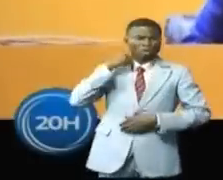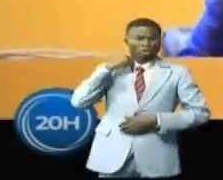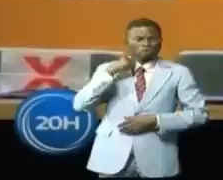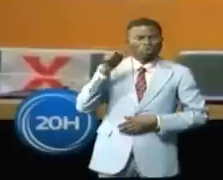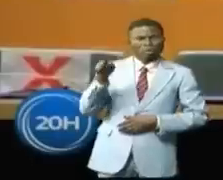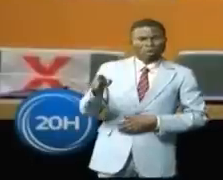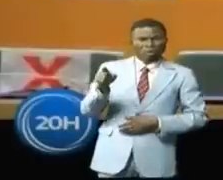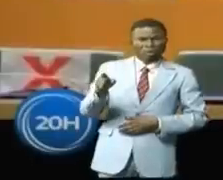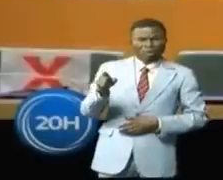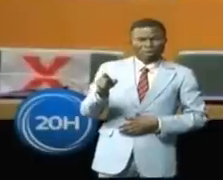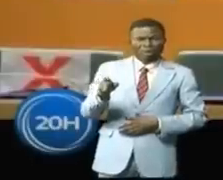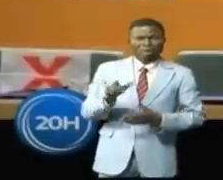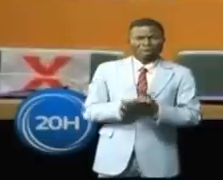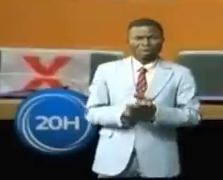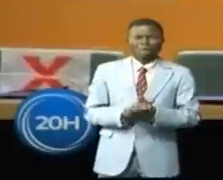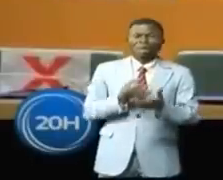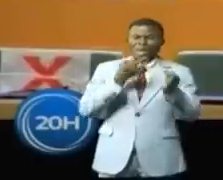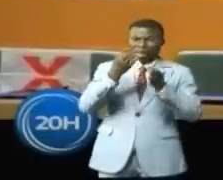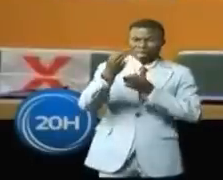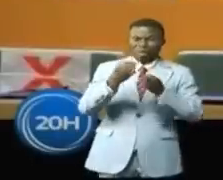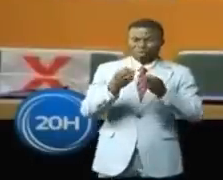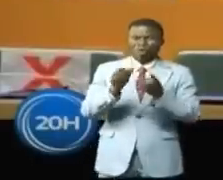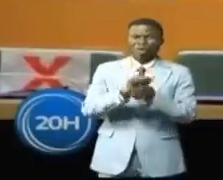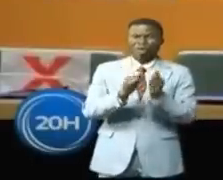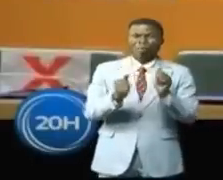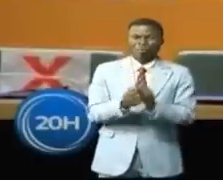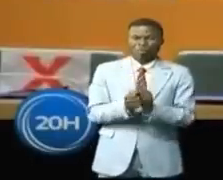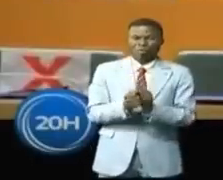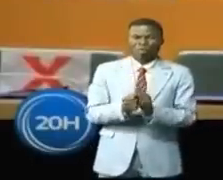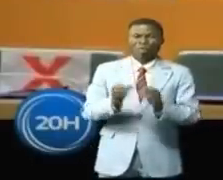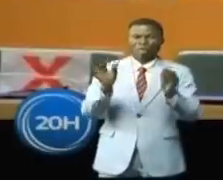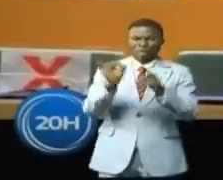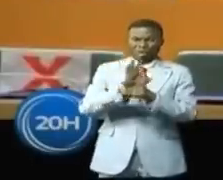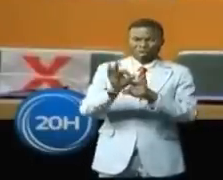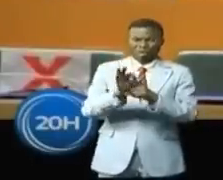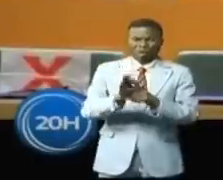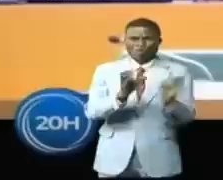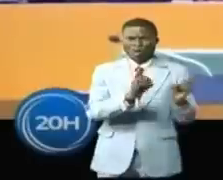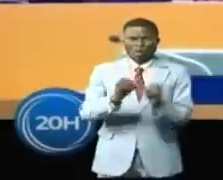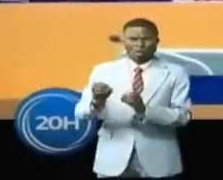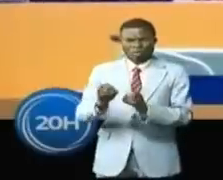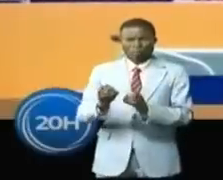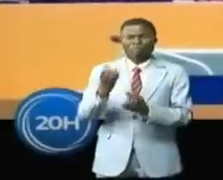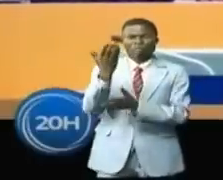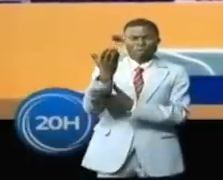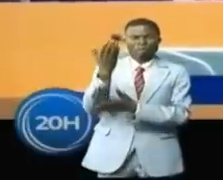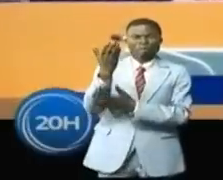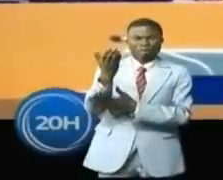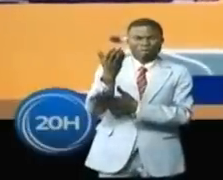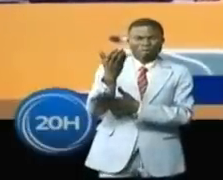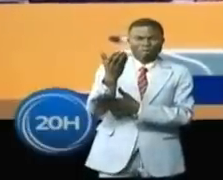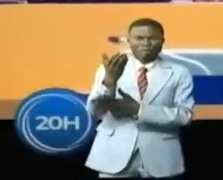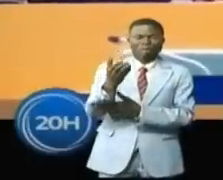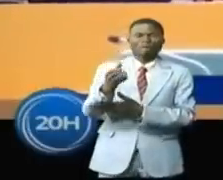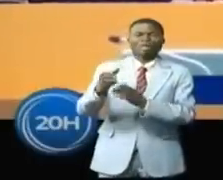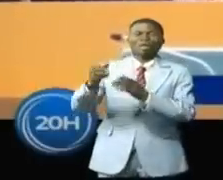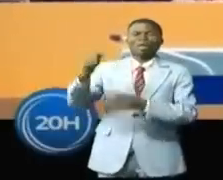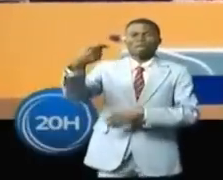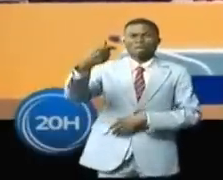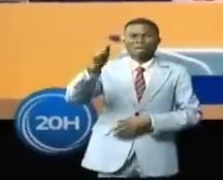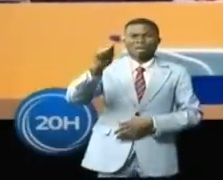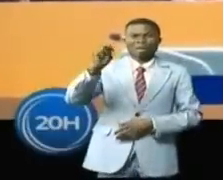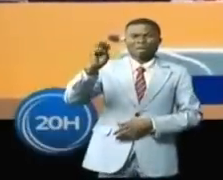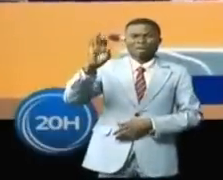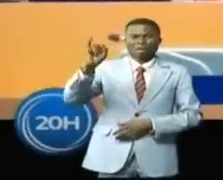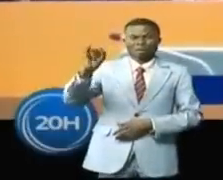Fleury, Toari a souligné le fait que la session a été convoquée suite à une demande de la Gambie à d'autres